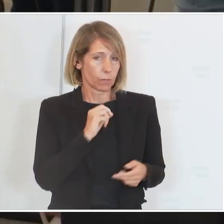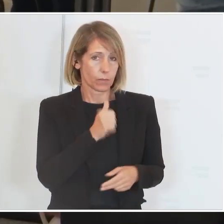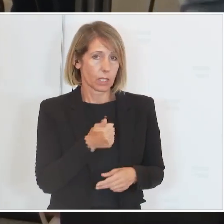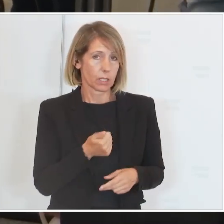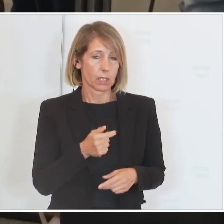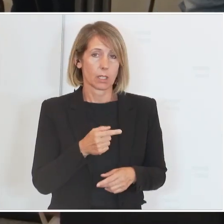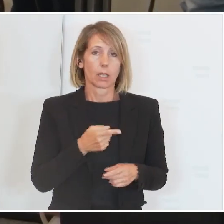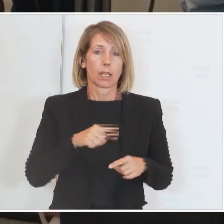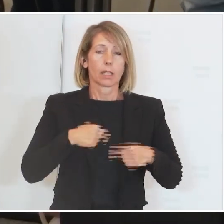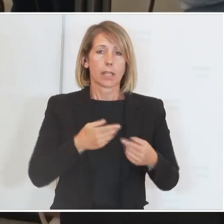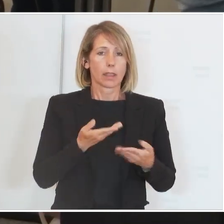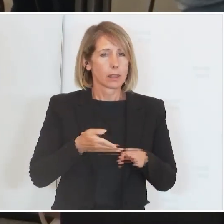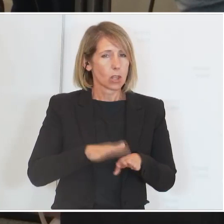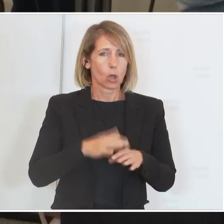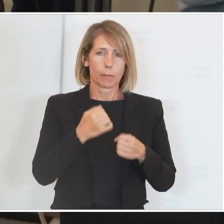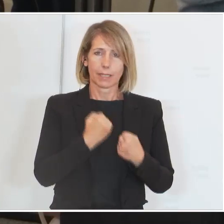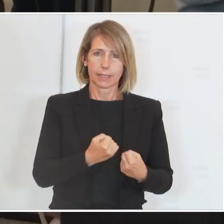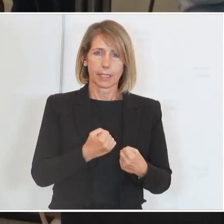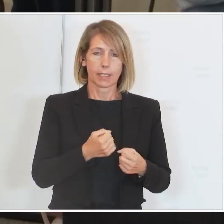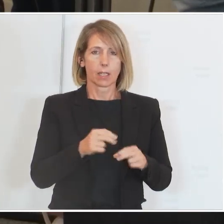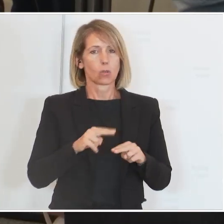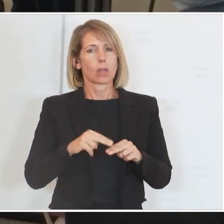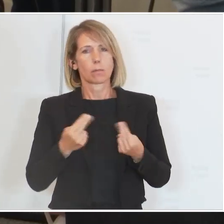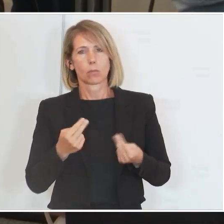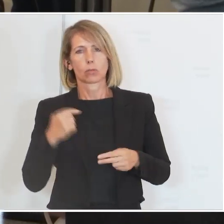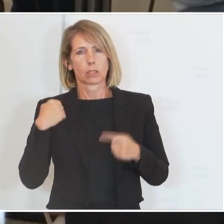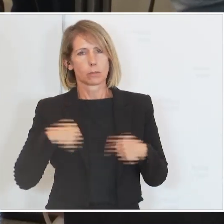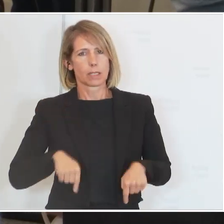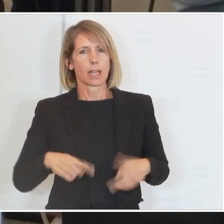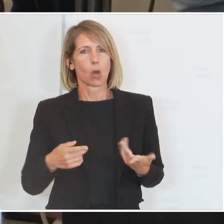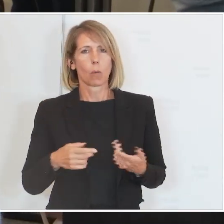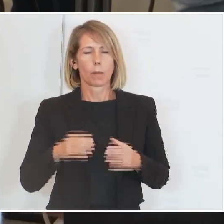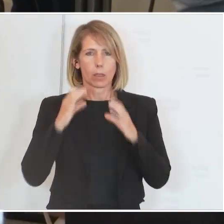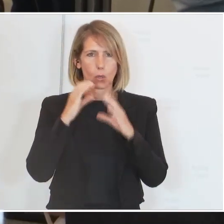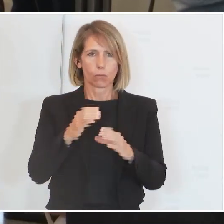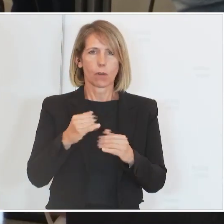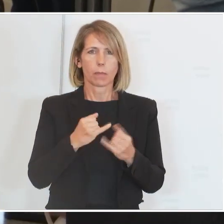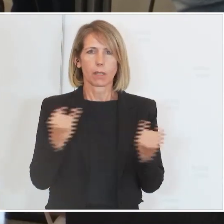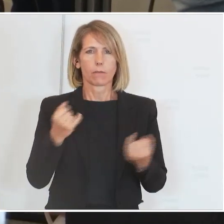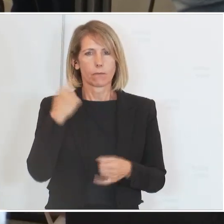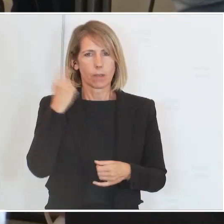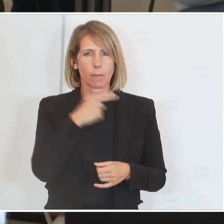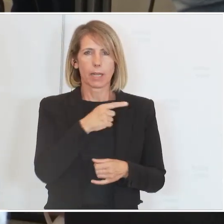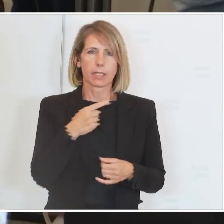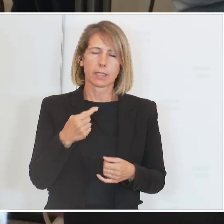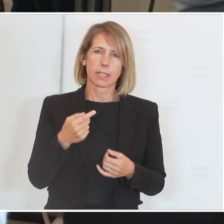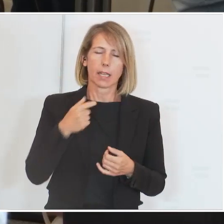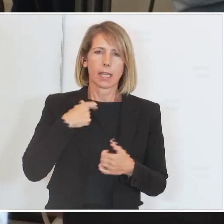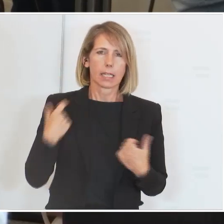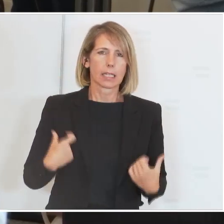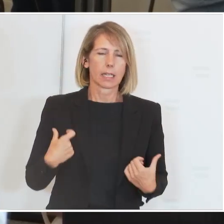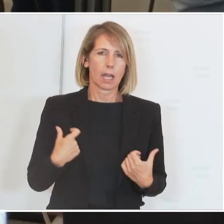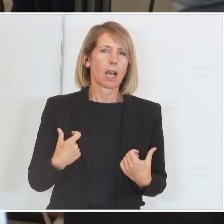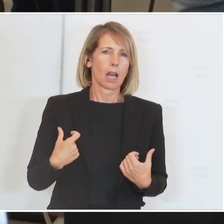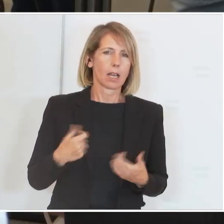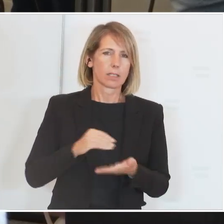Frage an den Bundesparteiobmann der ÖVP, nachdem Sie bisher noch nichts dazu gesagt haben, wie sehen Sie denn die Abrechnung Ihrer Generalsekretärin bei Ihrem